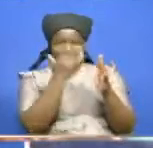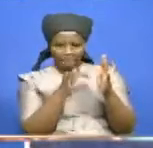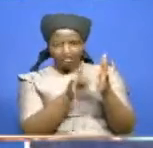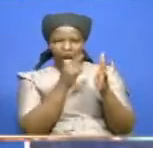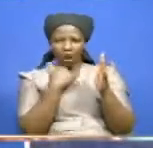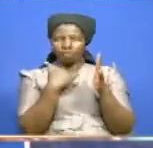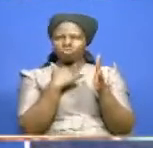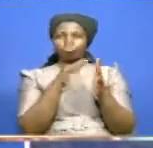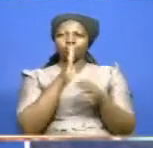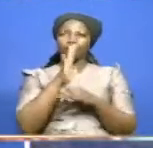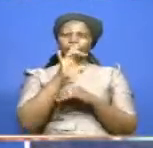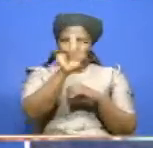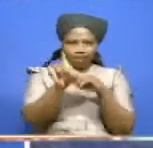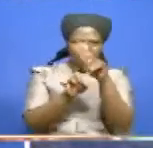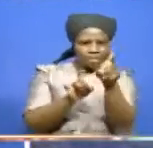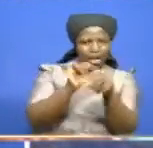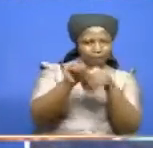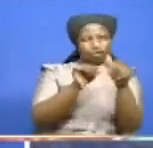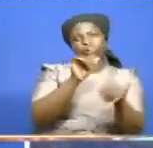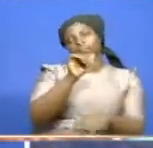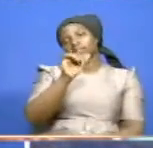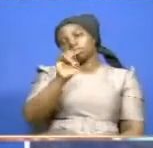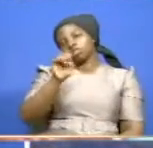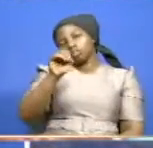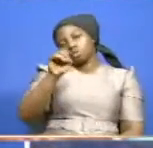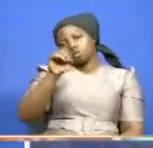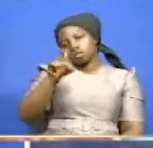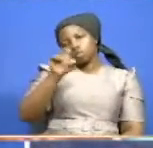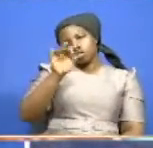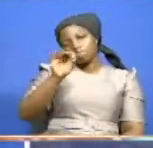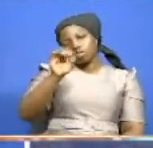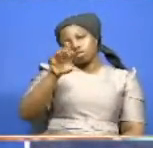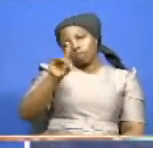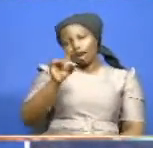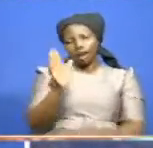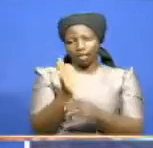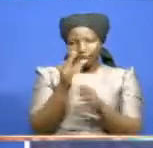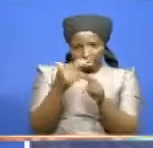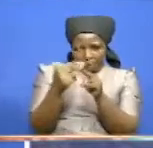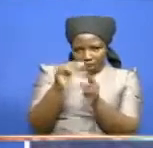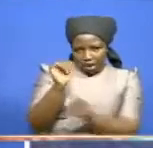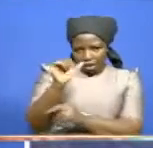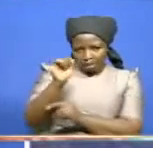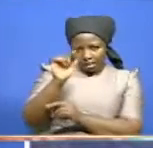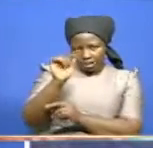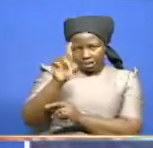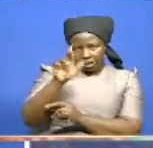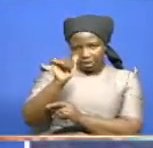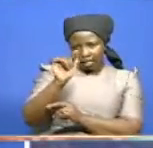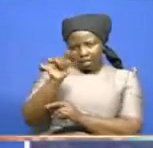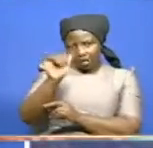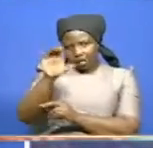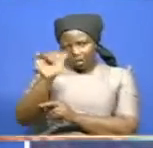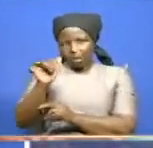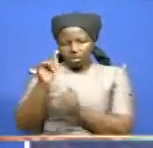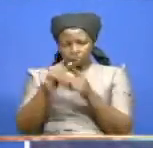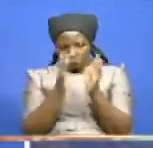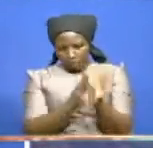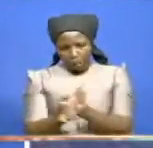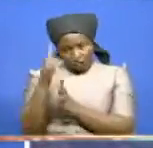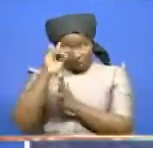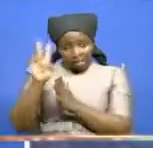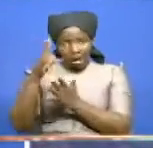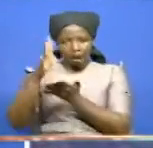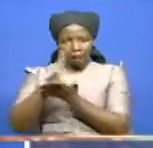the chanjo ya Oxford AstraZeneca dhidi ya COVID-19 ili kujiandaa kwa awamu ya pili ya utoaji chanjo. Wizara ya